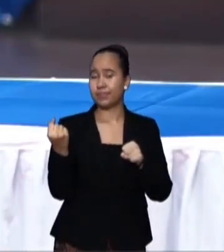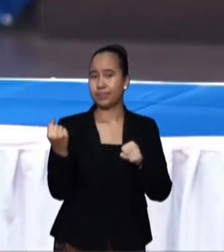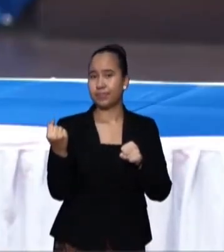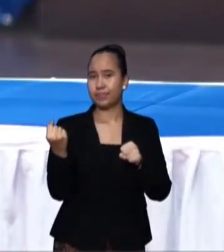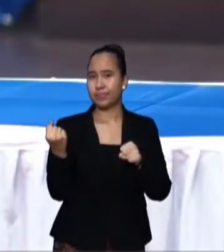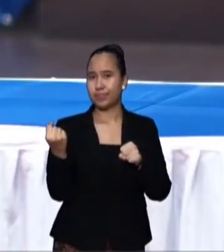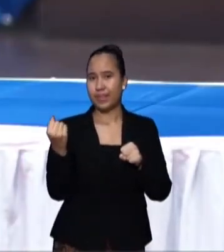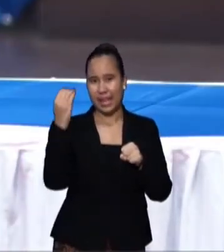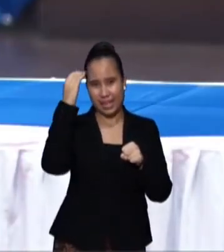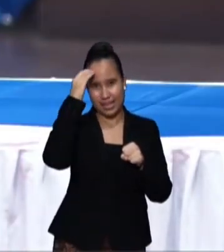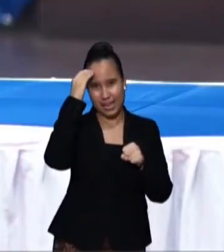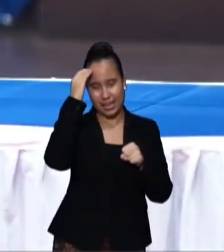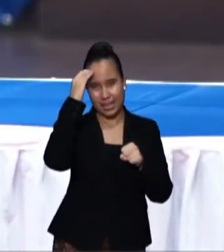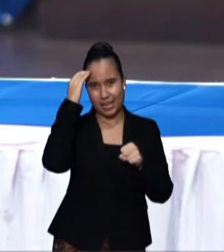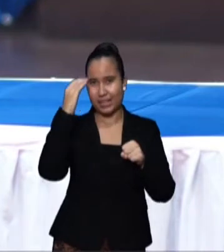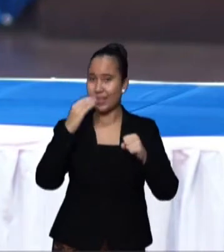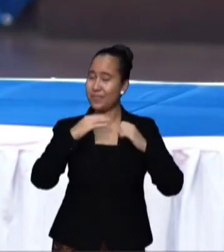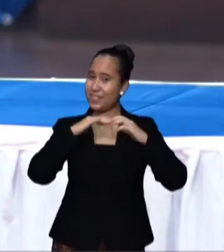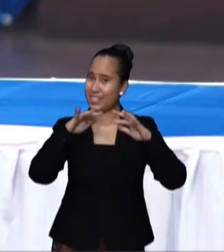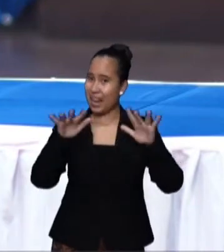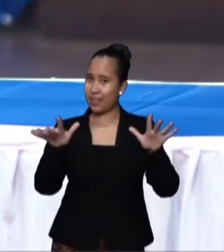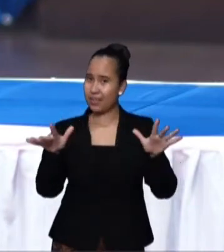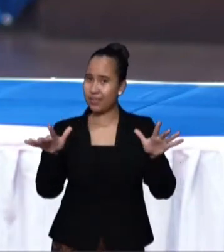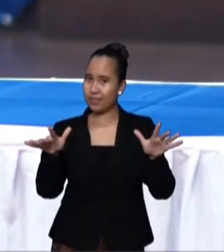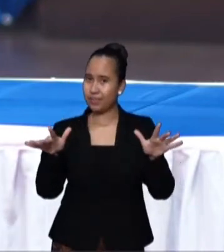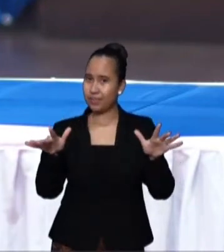verschillende aspecten in het land.